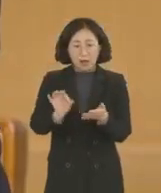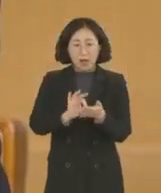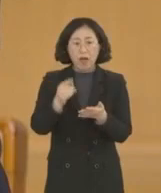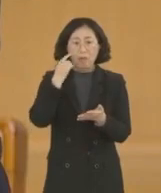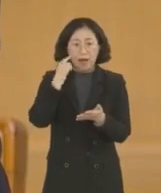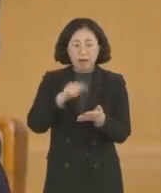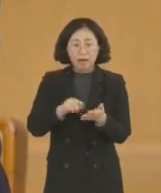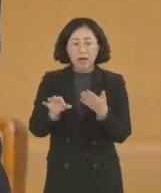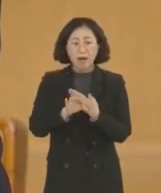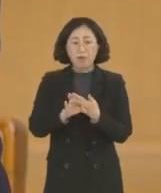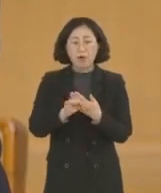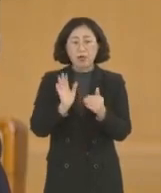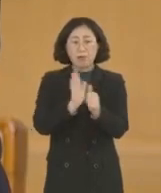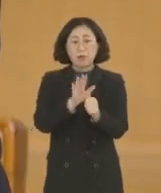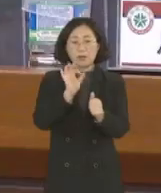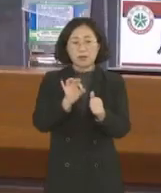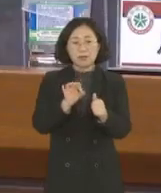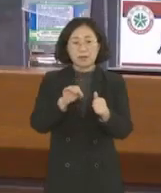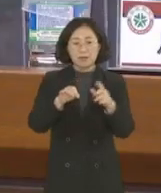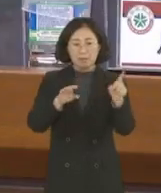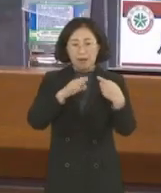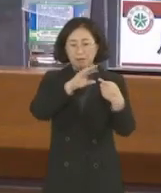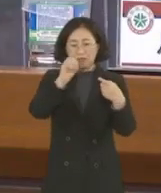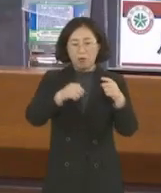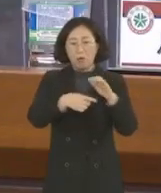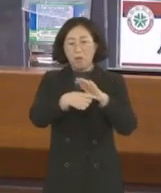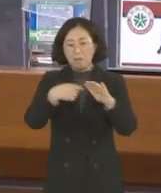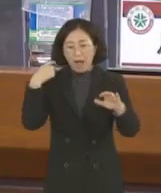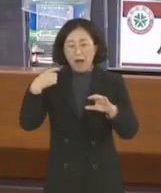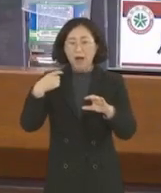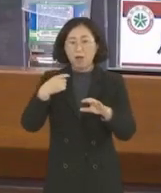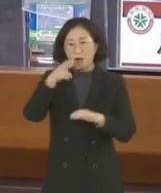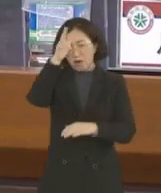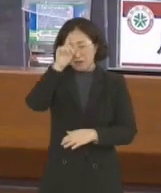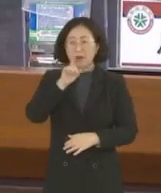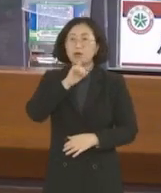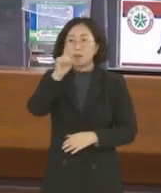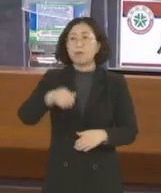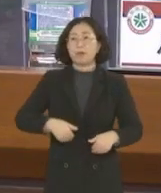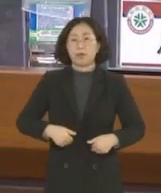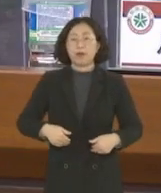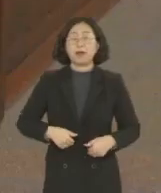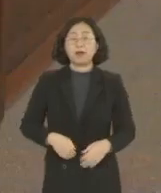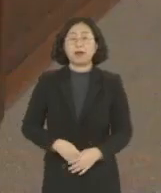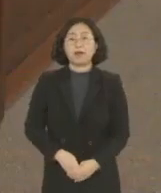발견되면 보조금을 전액 환수하고 형사 고발까지 해야 한다고 주문했습니다